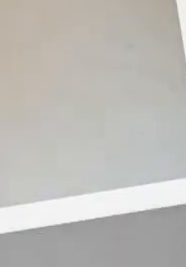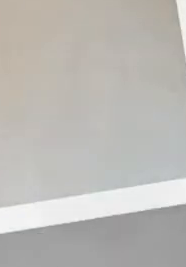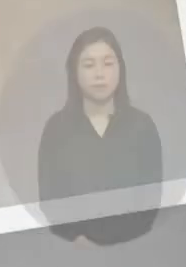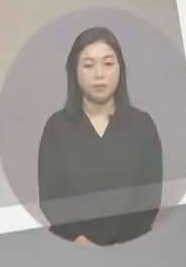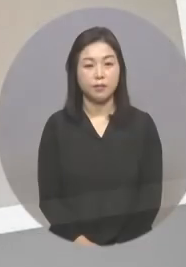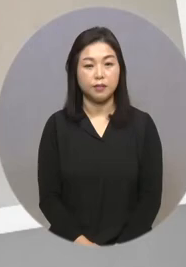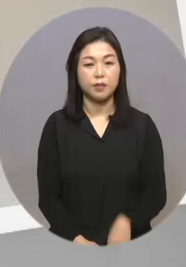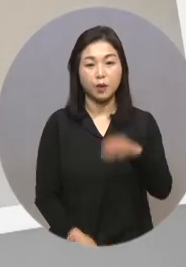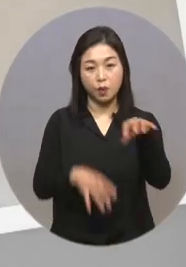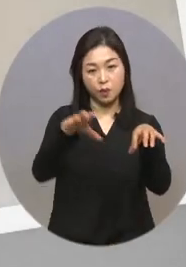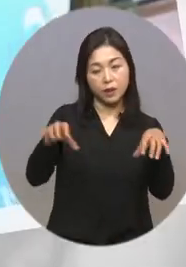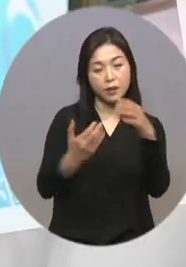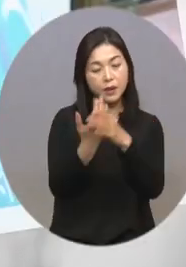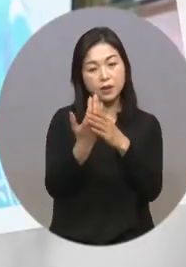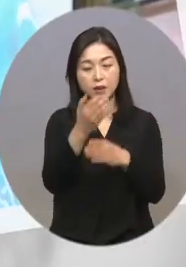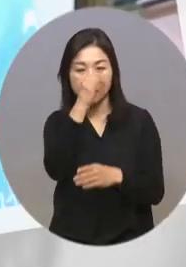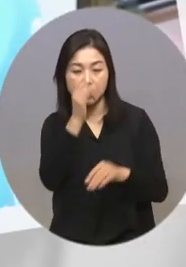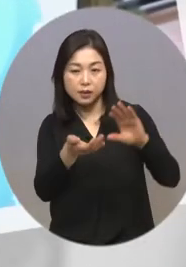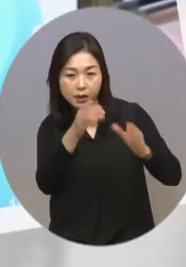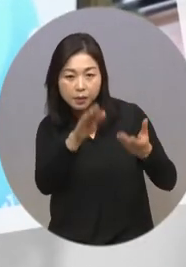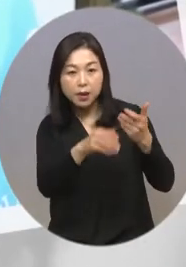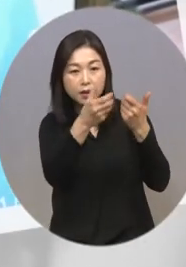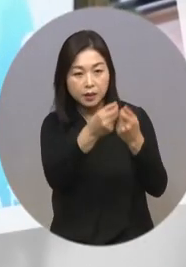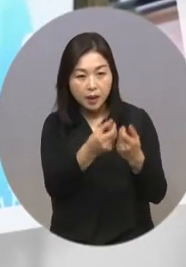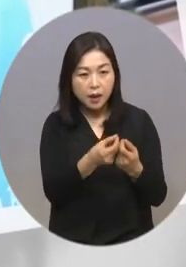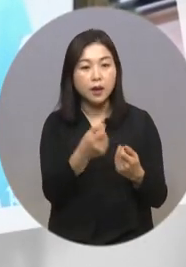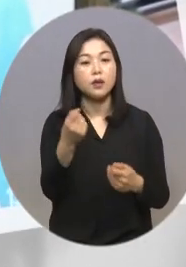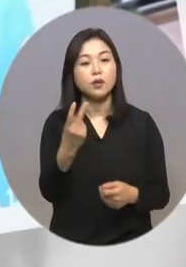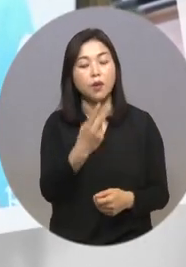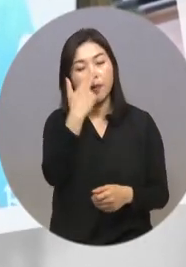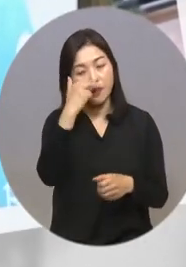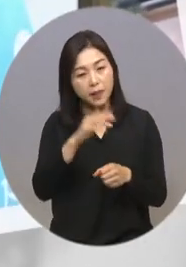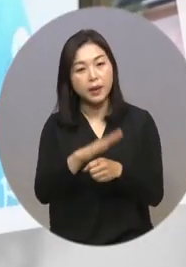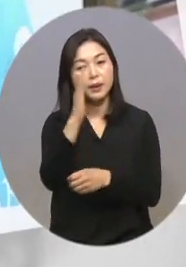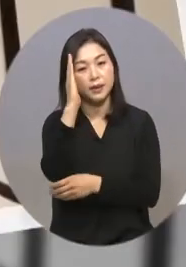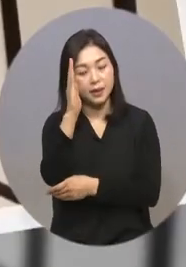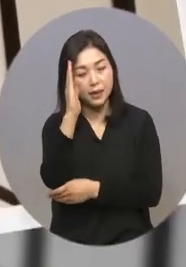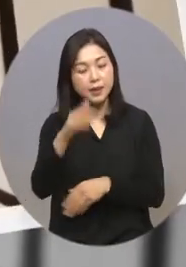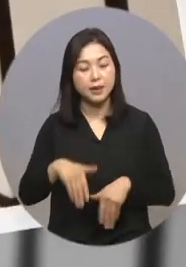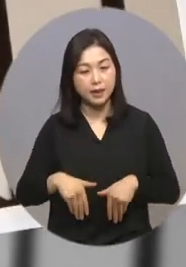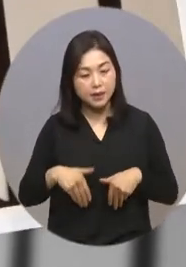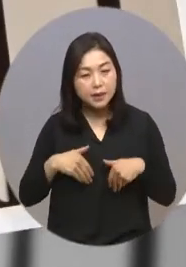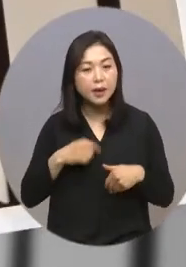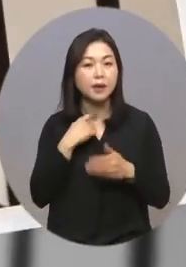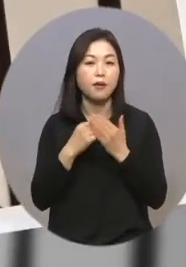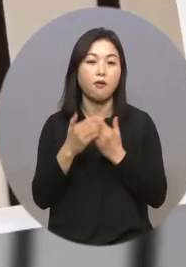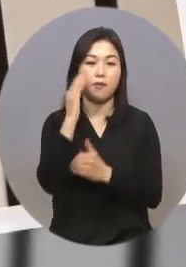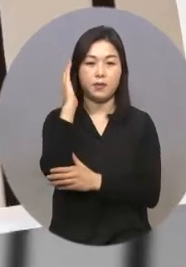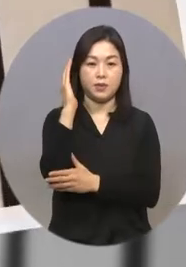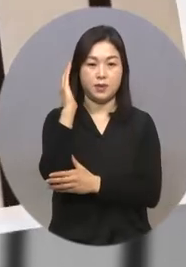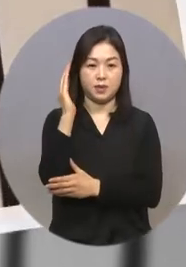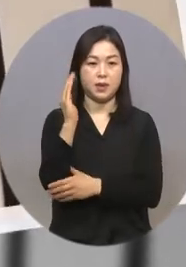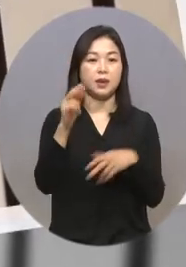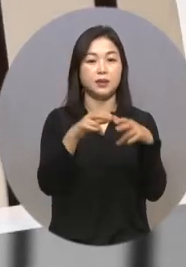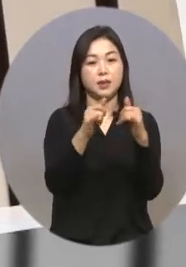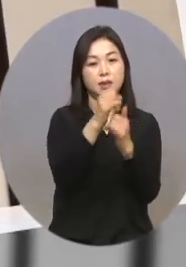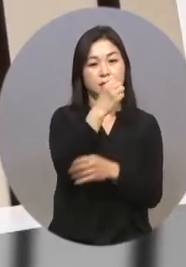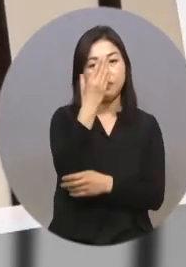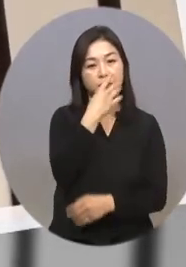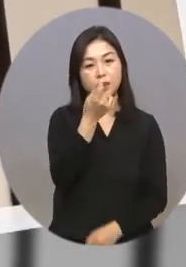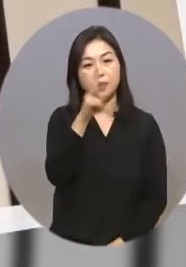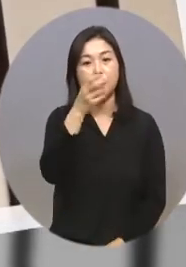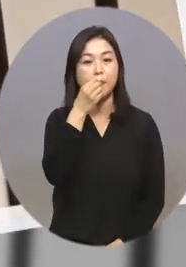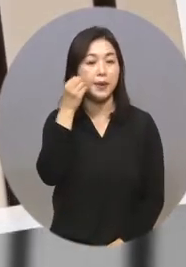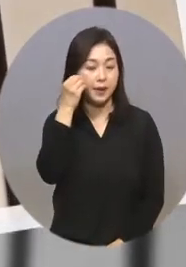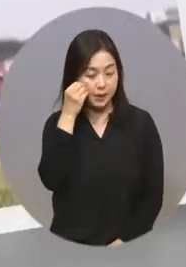우리 주변에서 일어나는 불공정한 살에 붙어 억울한 사연 따뜻한 및 암까지 장애인 신문과 왜 표현 뉴스